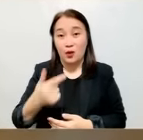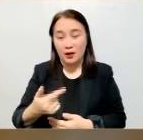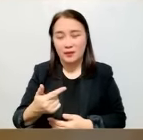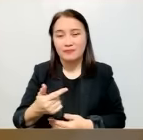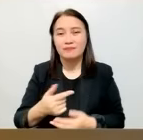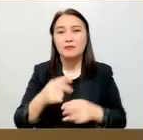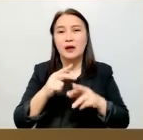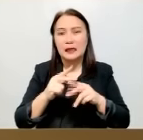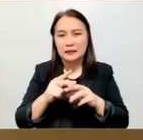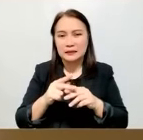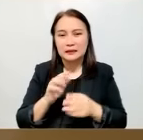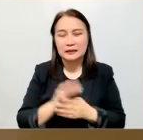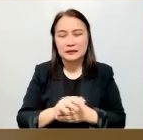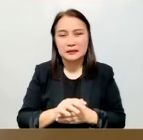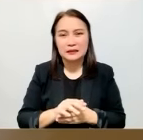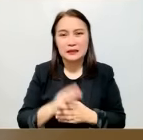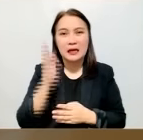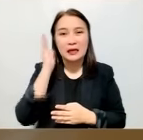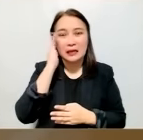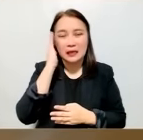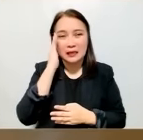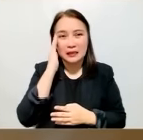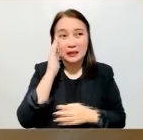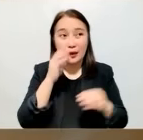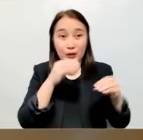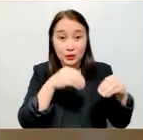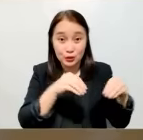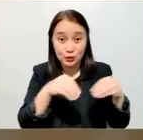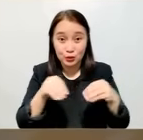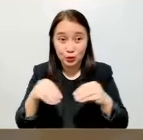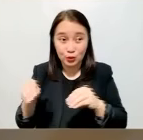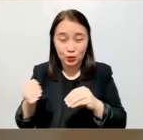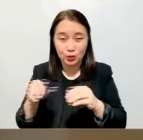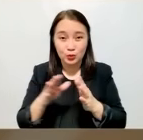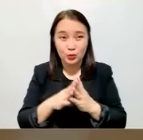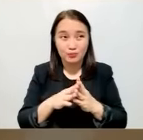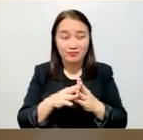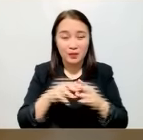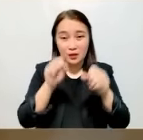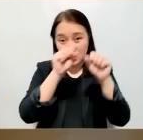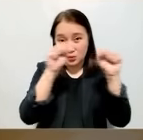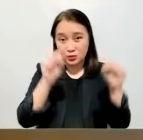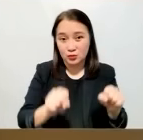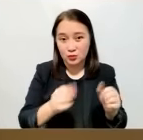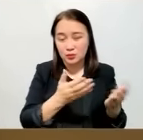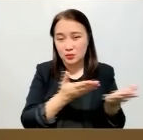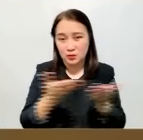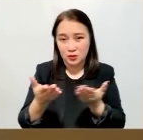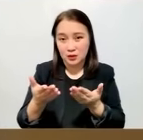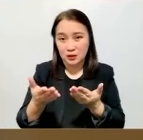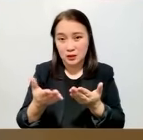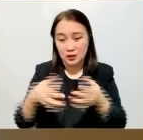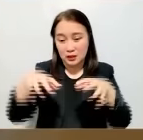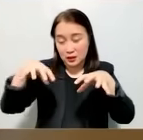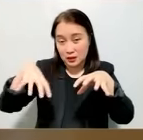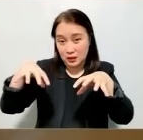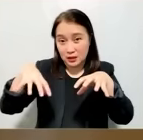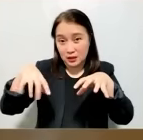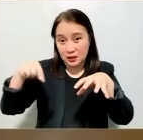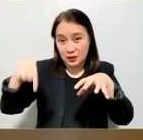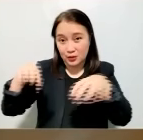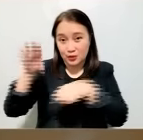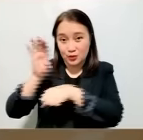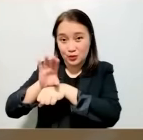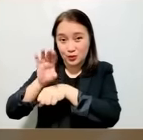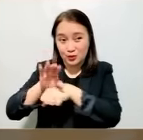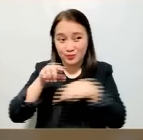ng susunod nga is yung mga stall dito sa harap ng mismong simbahan wherein ang mga